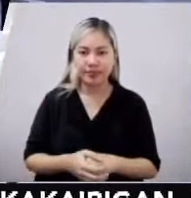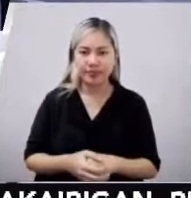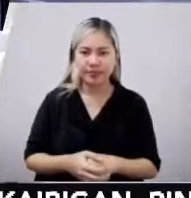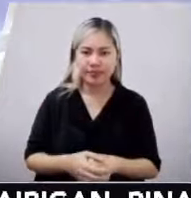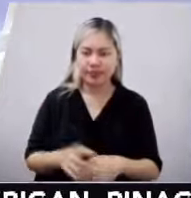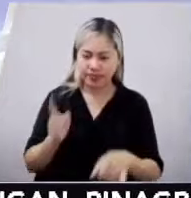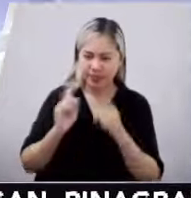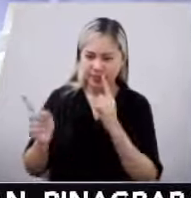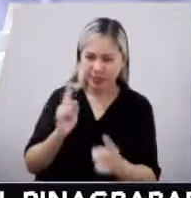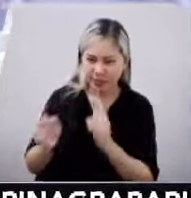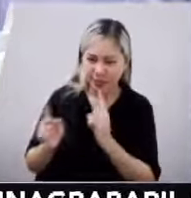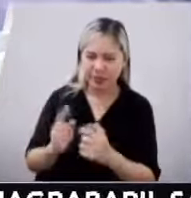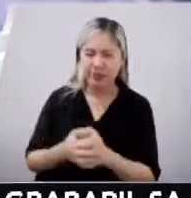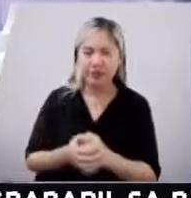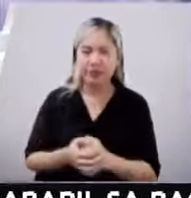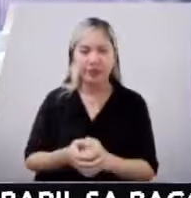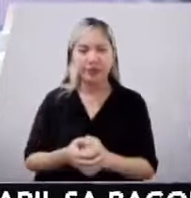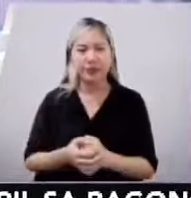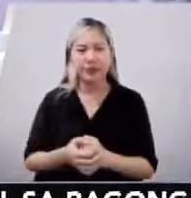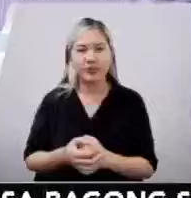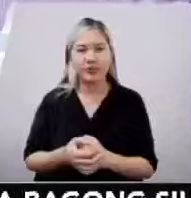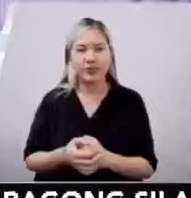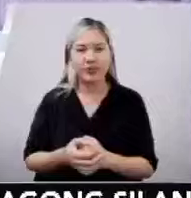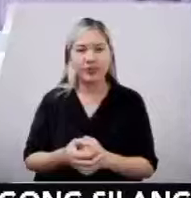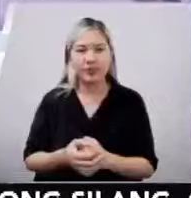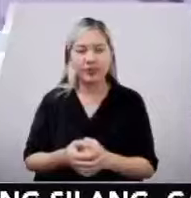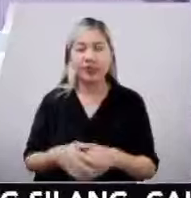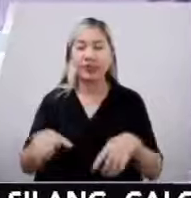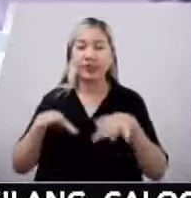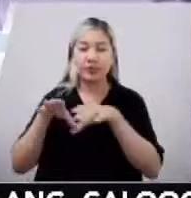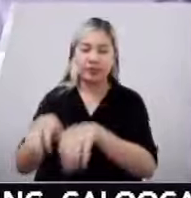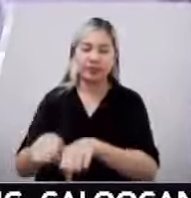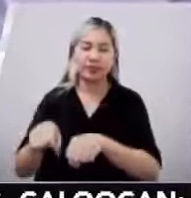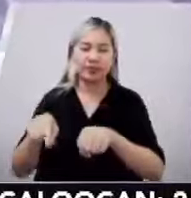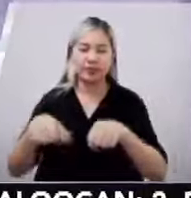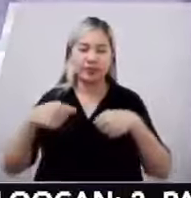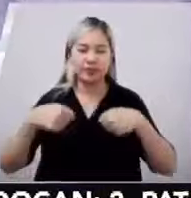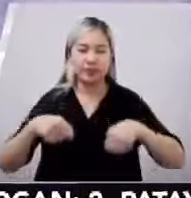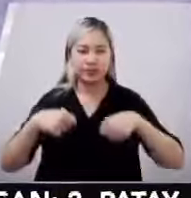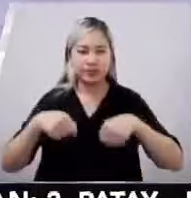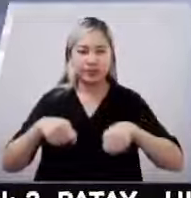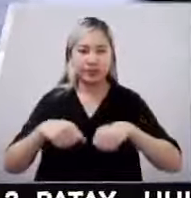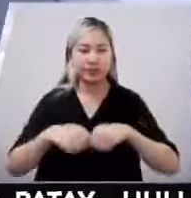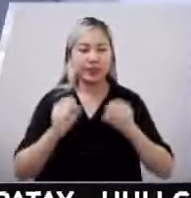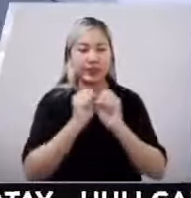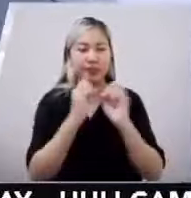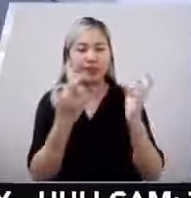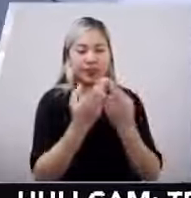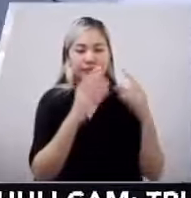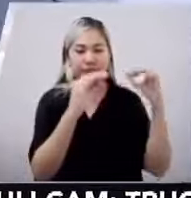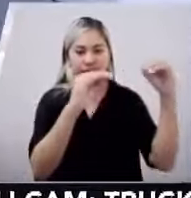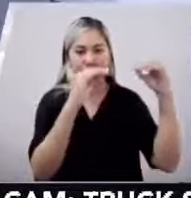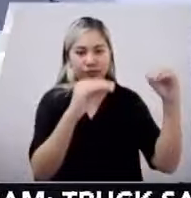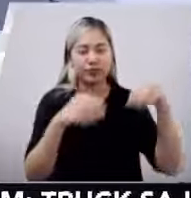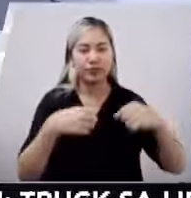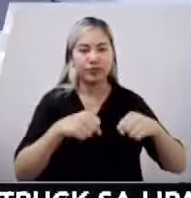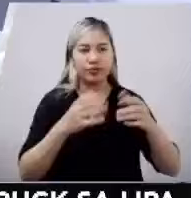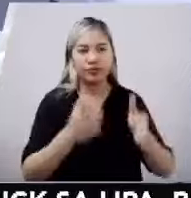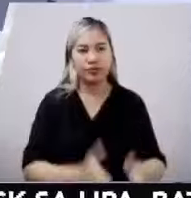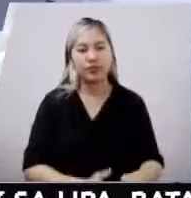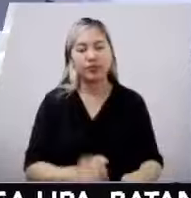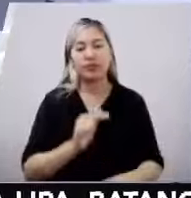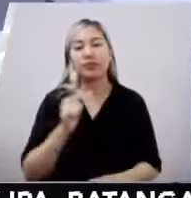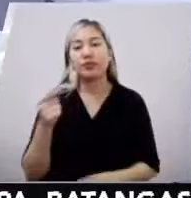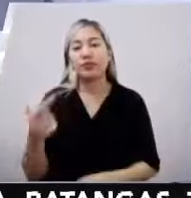sa kanya. In-impound ang e-bike habang isinailalim sa seminar ang driver nito. Isang kotse at truck naman